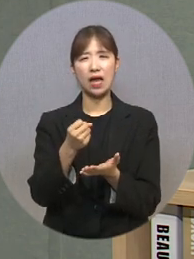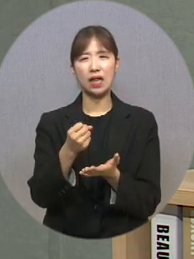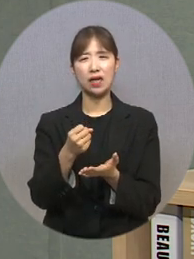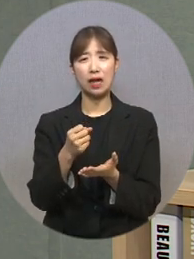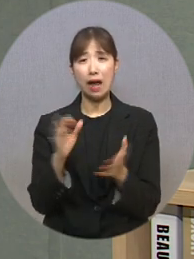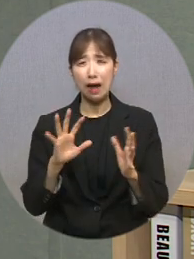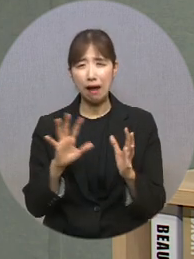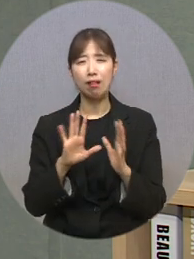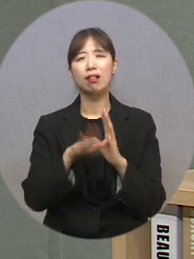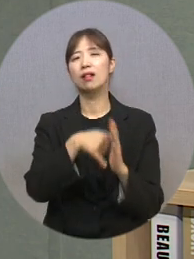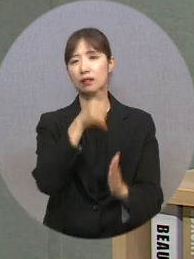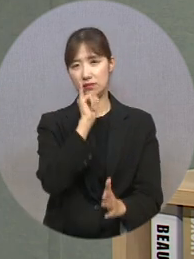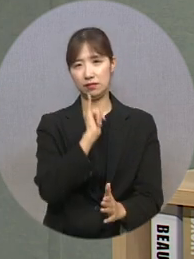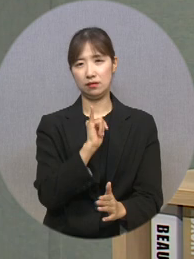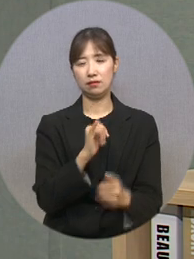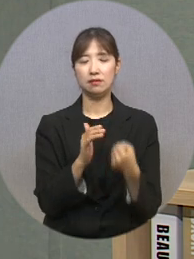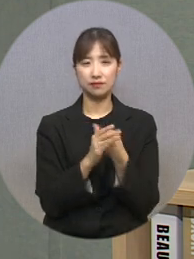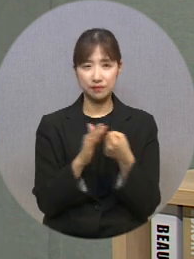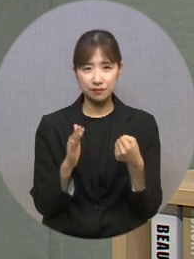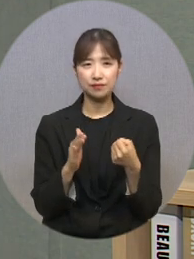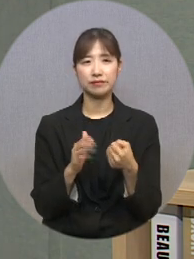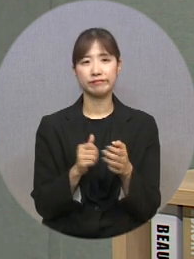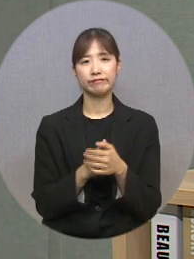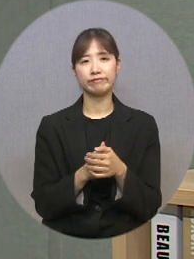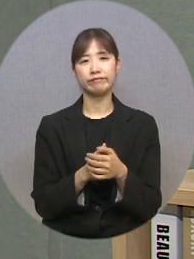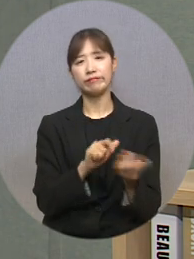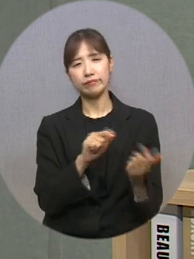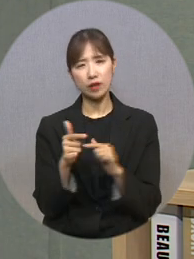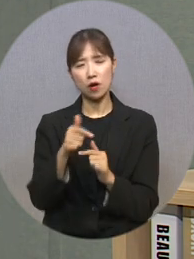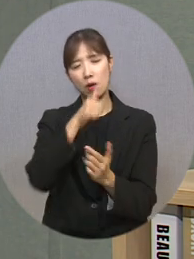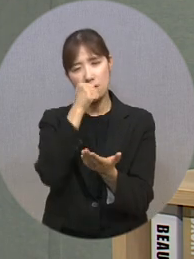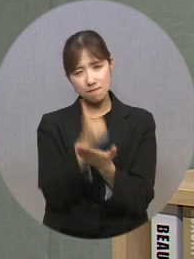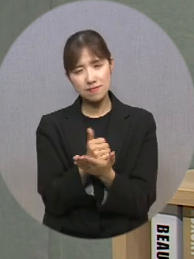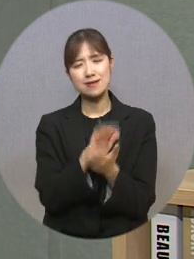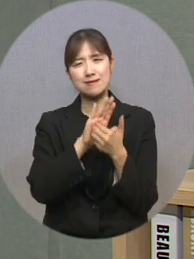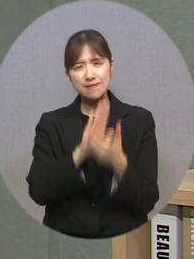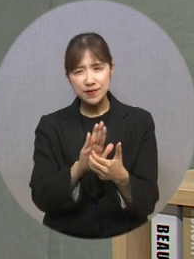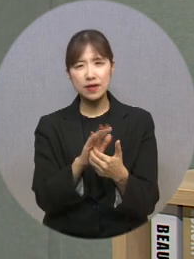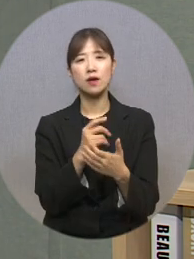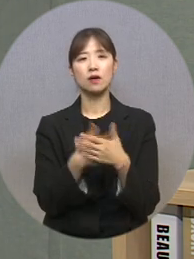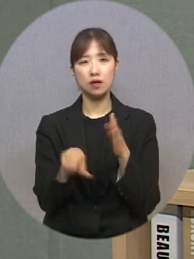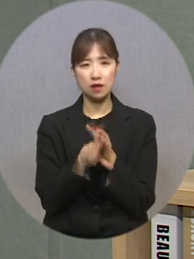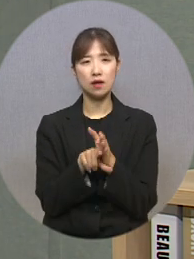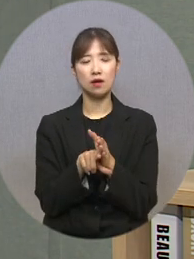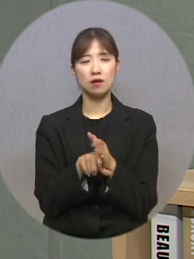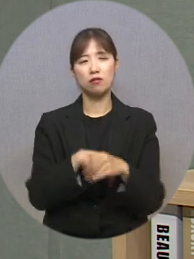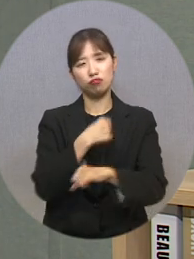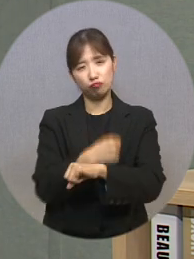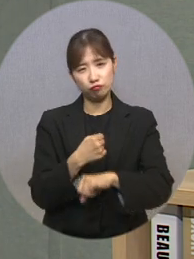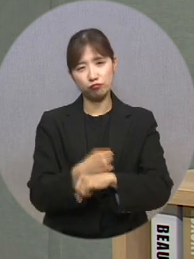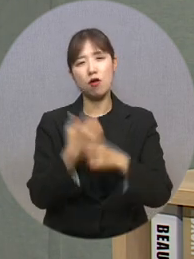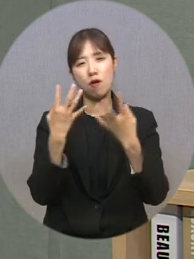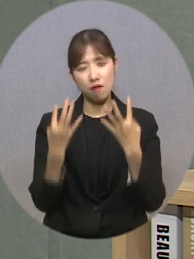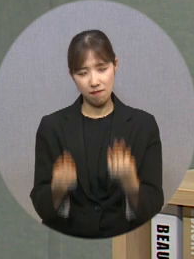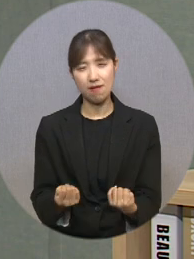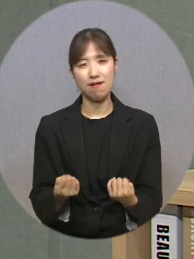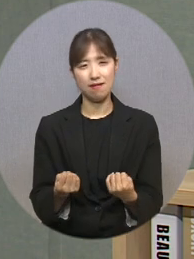많다고 그럽니다. 이런 여러 가지 범죄 예방을 위해서 수고하신